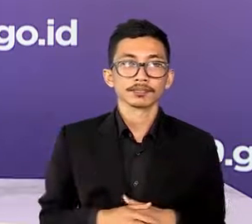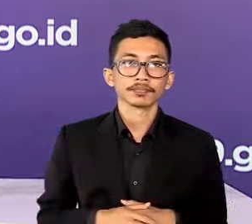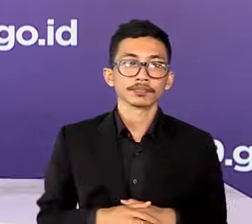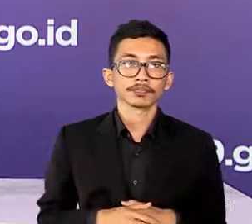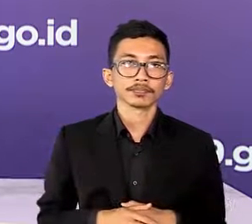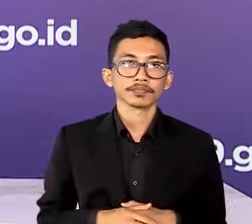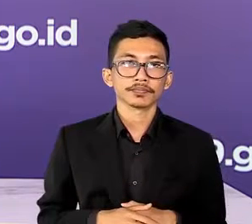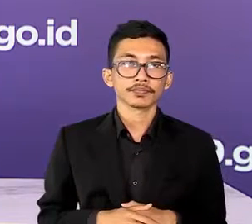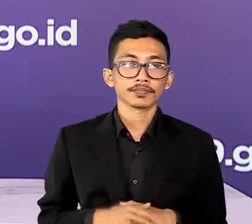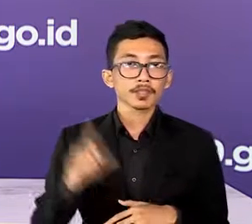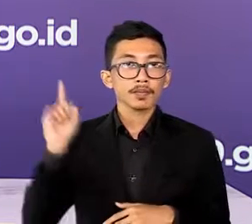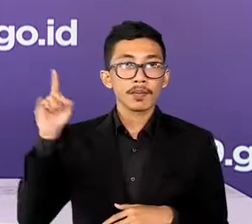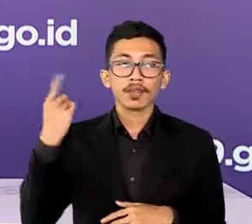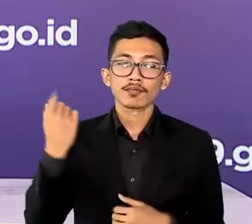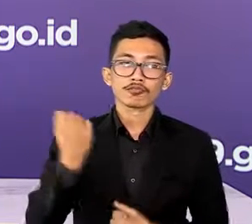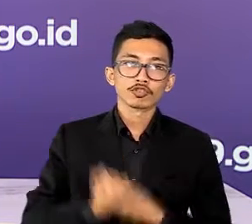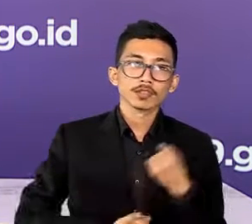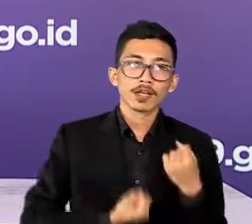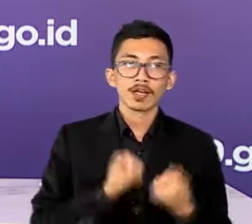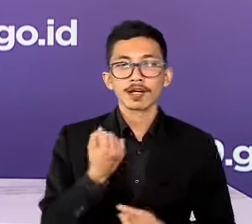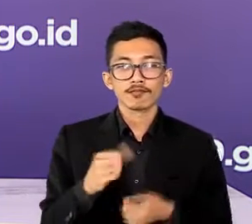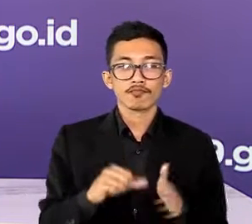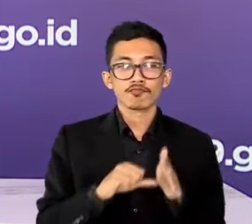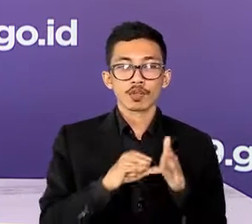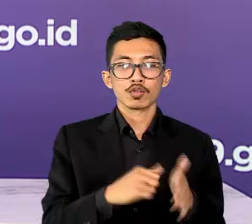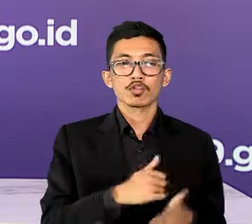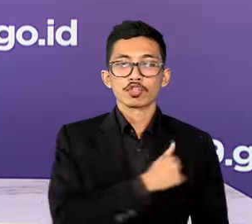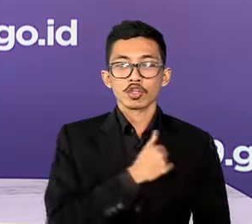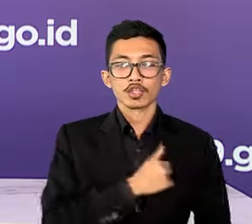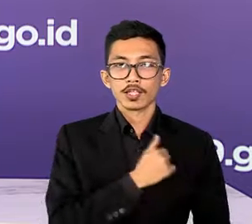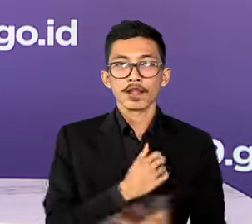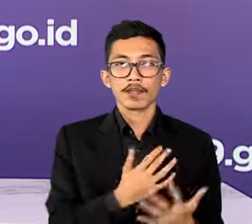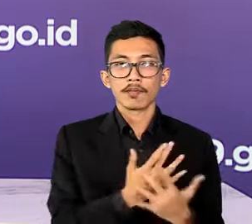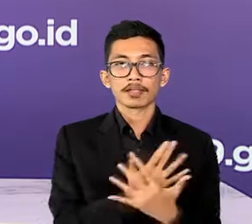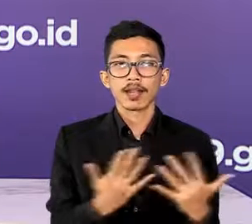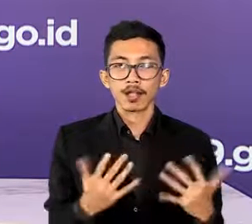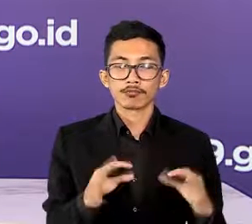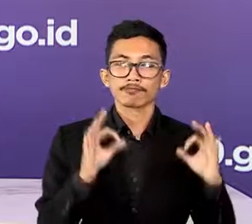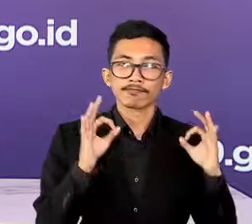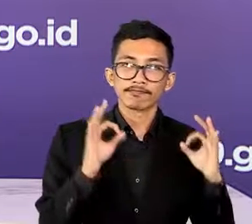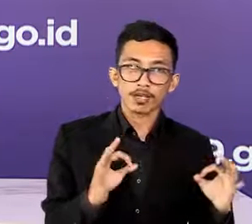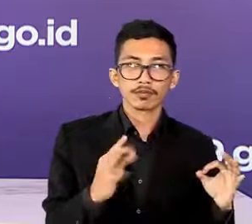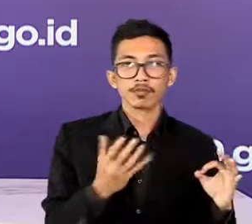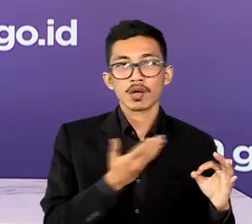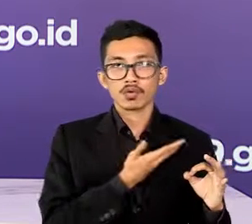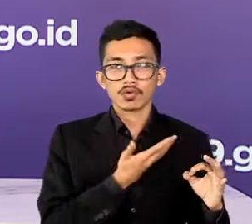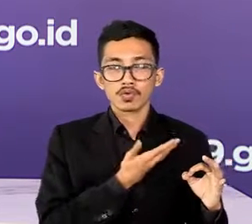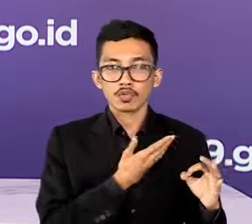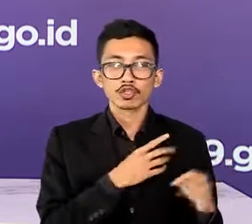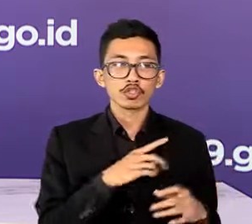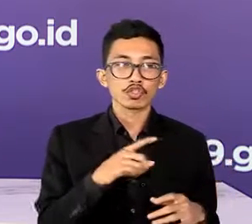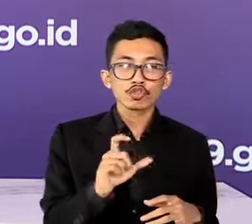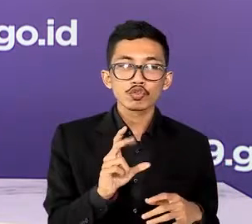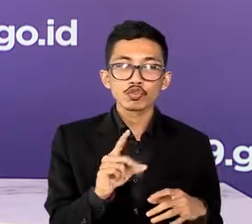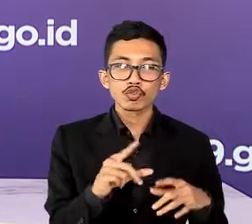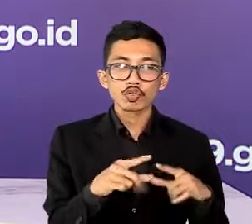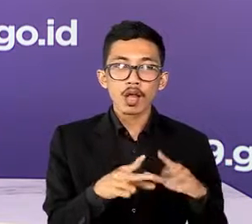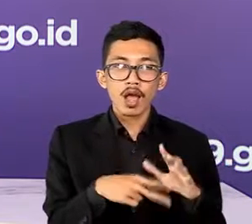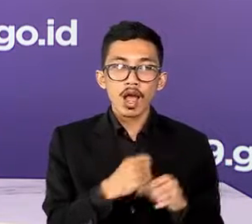berupaya untuk memastikan bantuan sosial yang disalurkan kepada masyarakat tepat sasaran dan tidak terjadi kecurangan